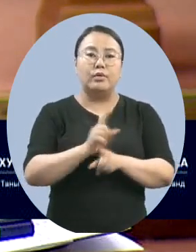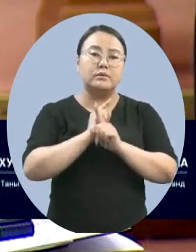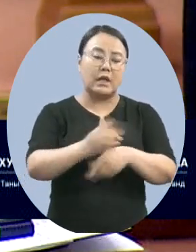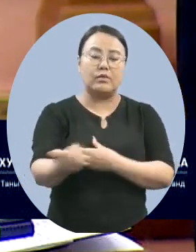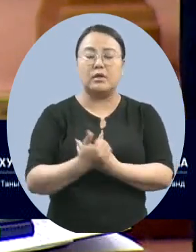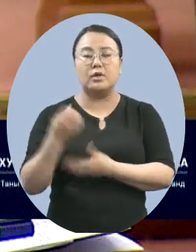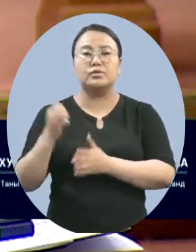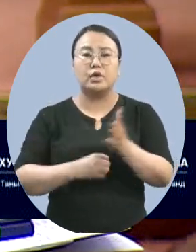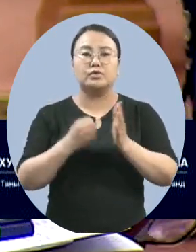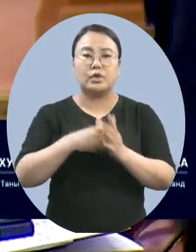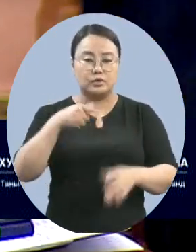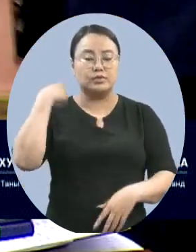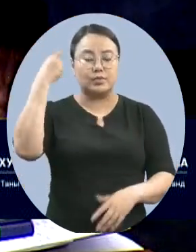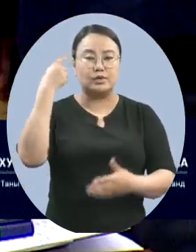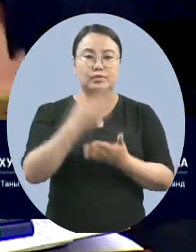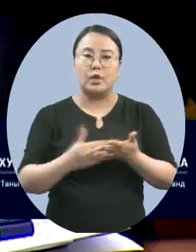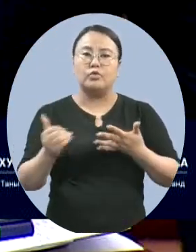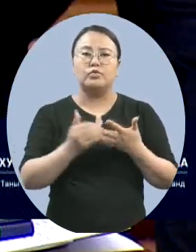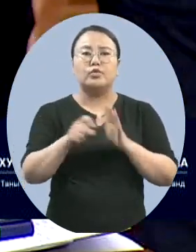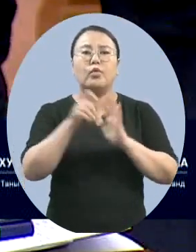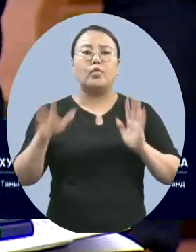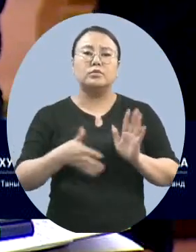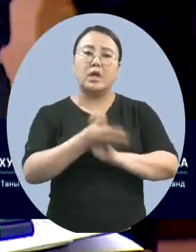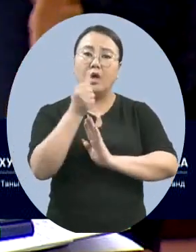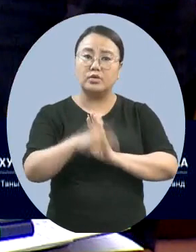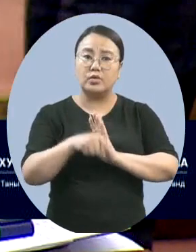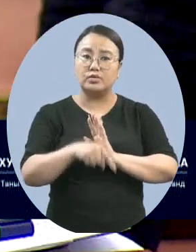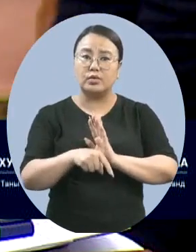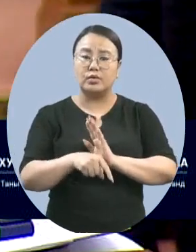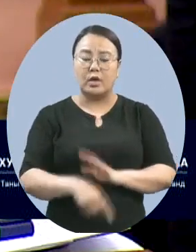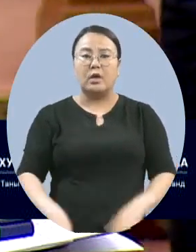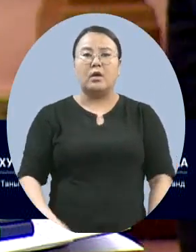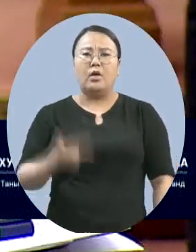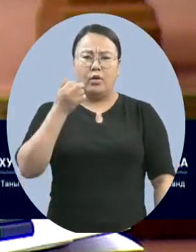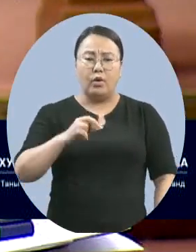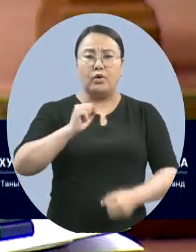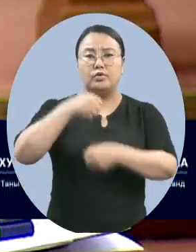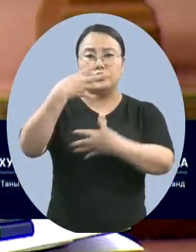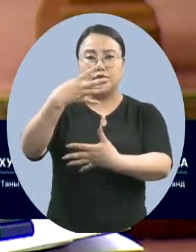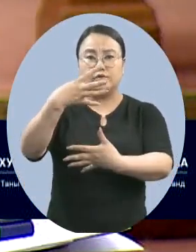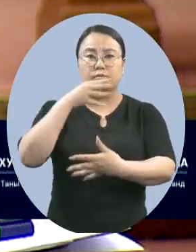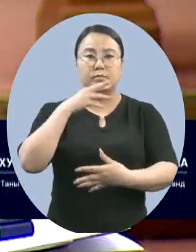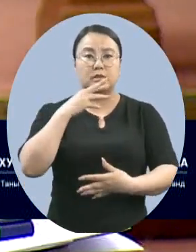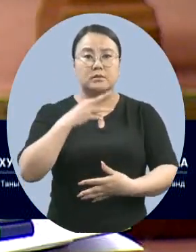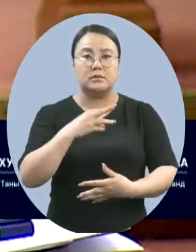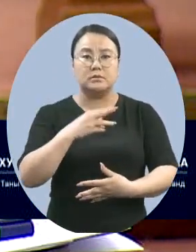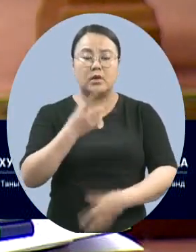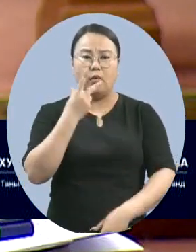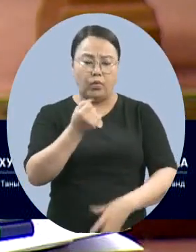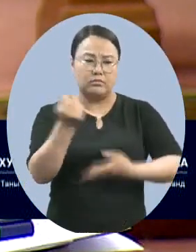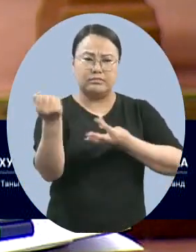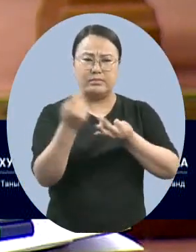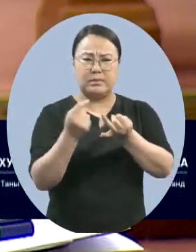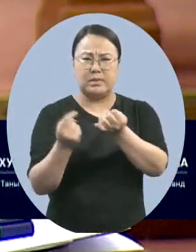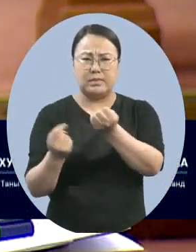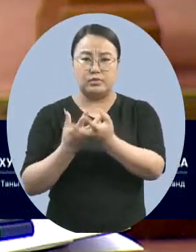ёстой гэж бол хувийнхээ хувьд бас үзэж байгаа. За дунд хугацааны төсвийн хүрээний мэдээлэлдэр бол үндсэндээ гол 9 одоо төсвийн хүрээний мэдээллийн үндсэн үзүүлэлтүүд